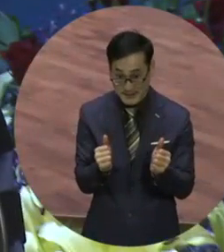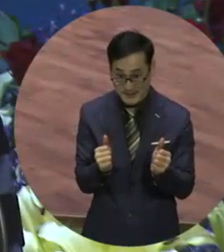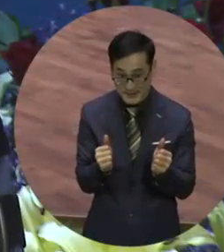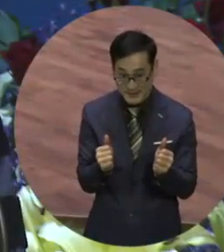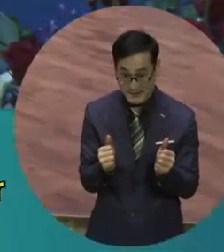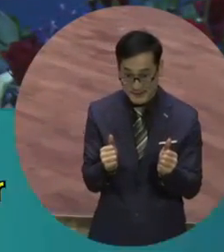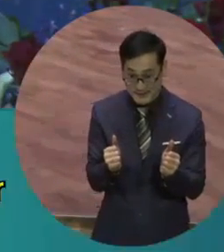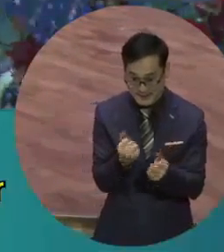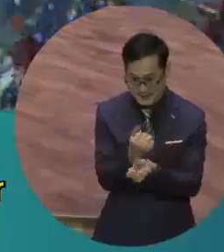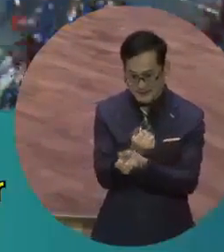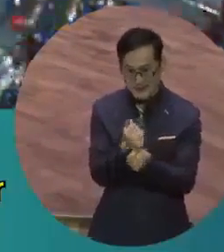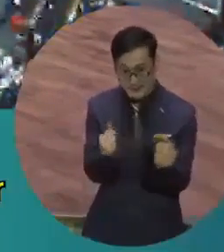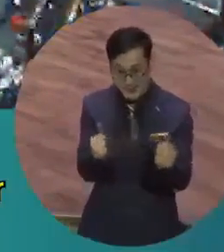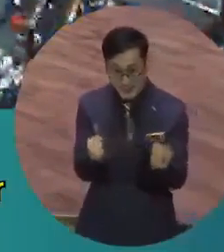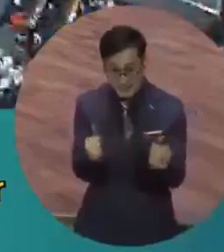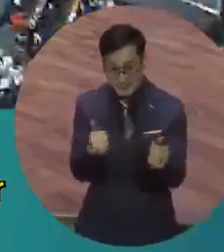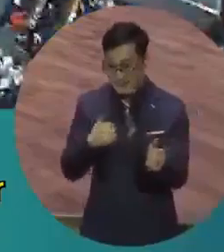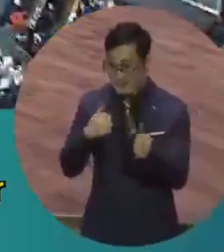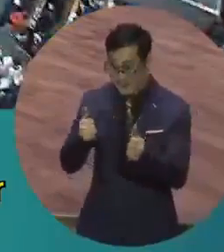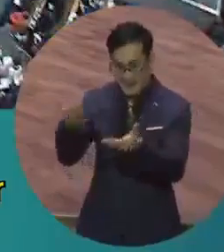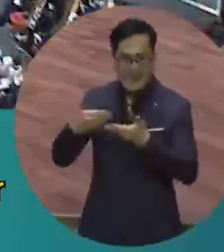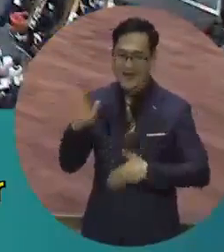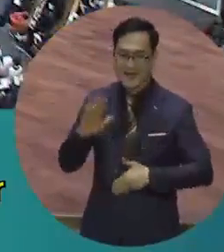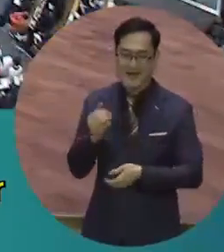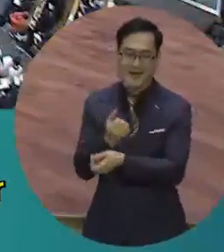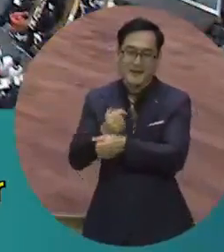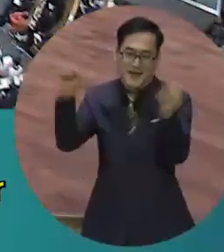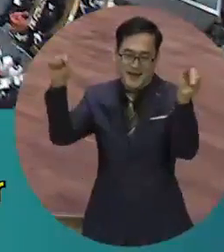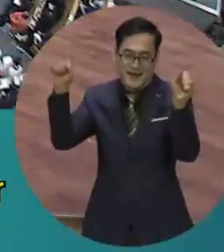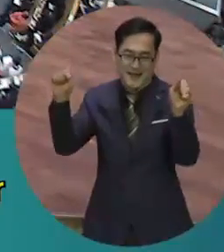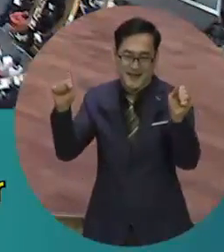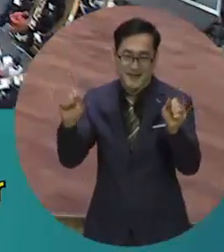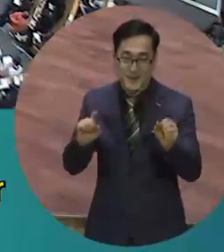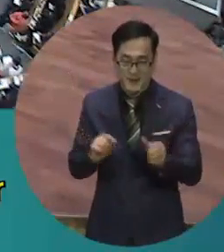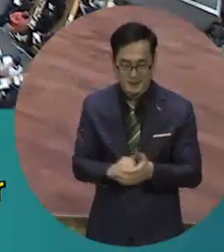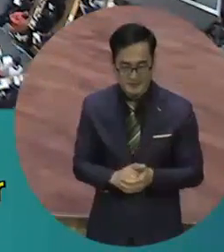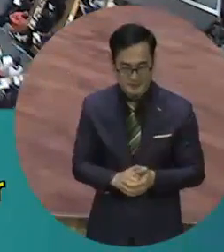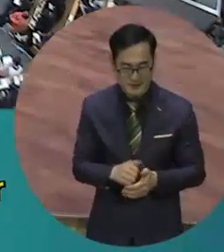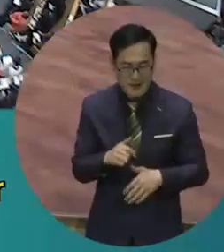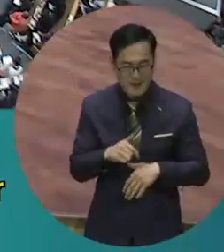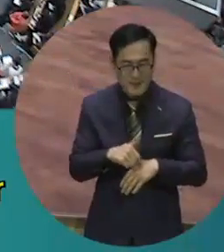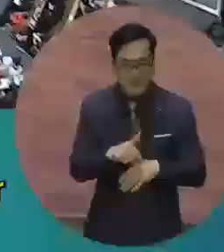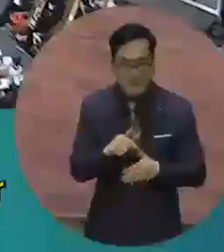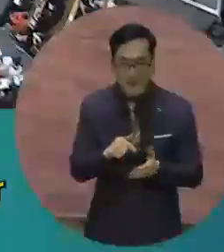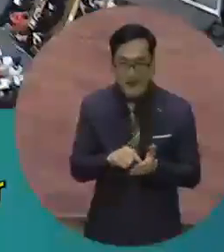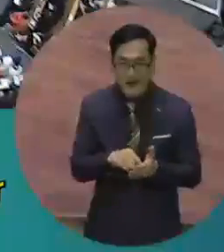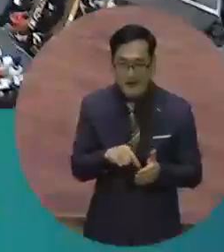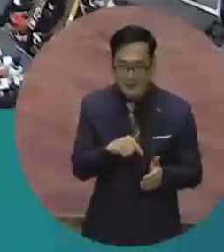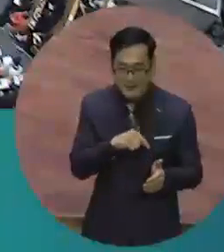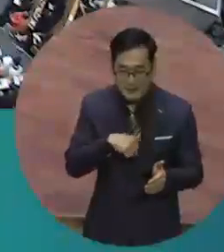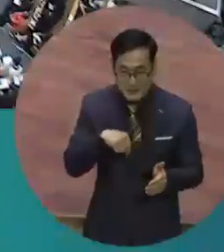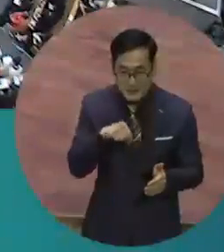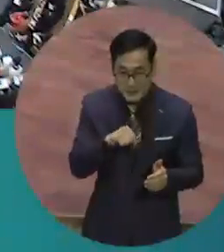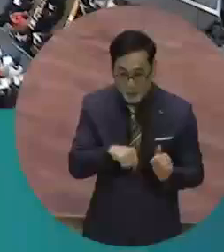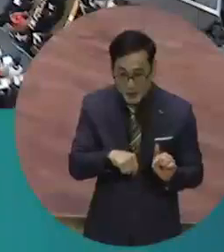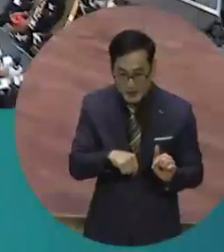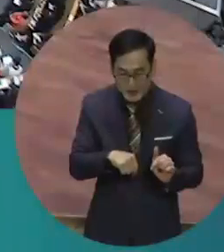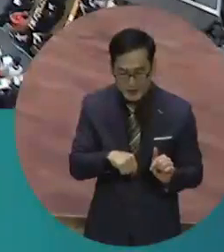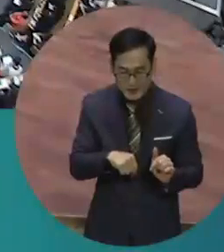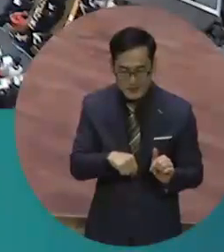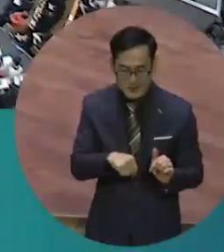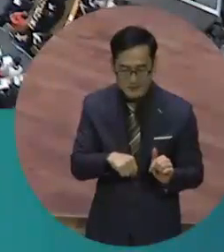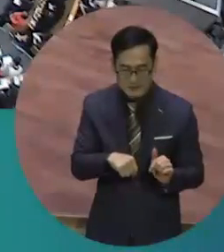자, 24절 봅니다. 그러므로 하나님께서 그들을 마음의 정욕대로 더러움에 내버려 두사